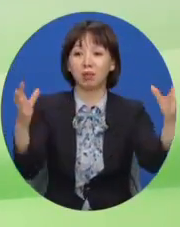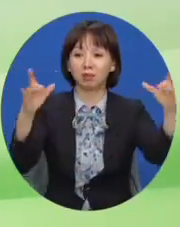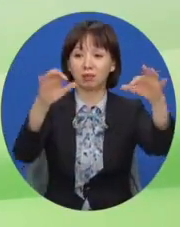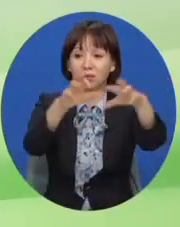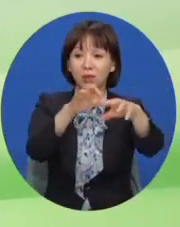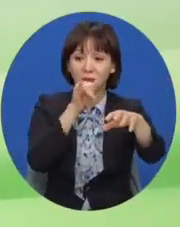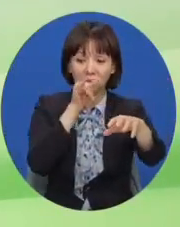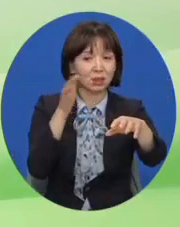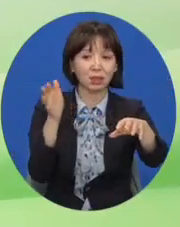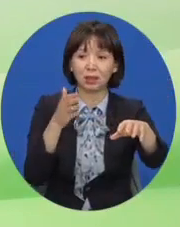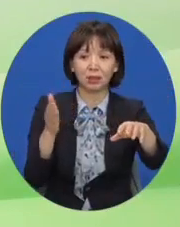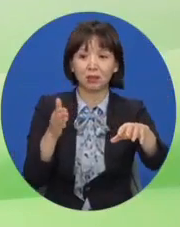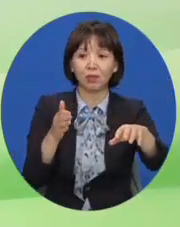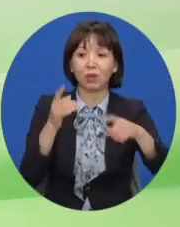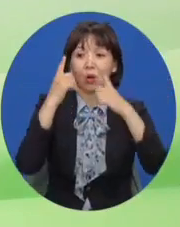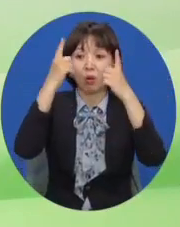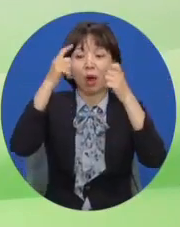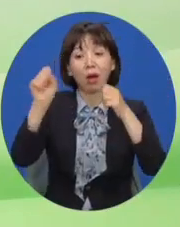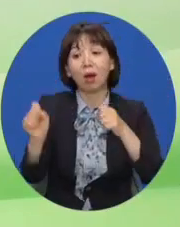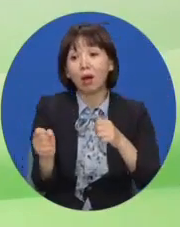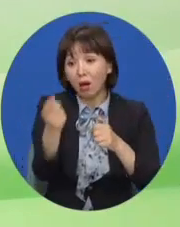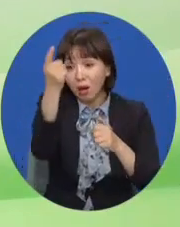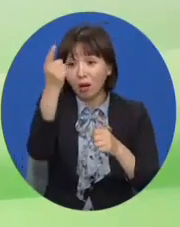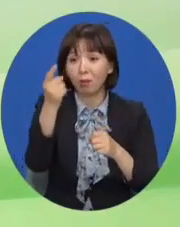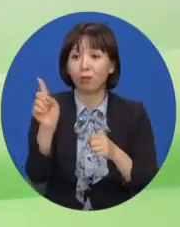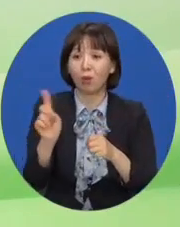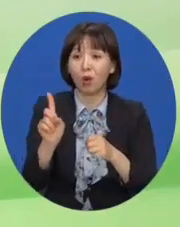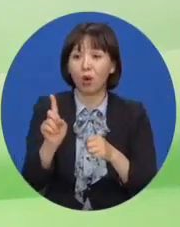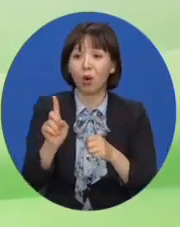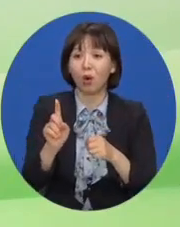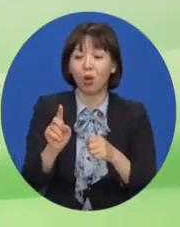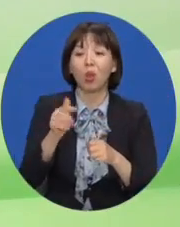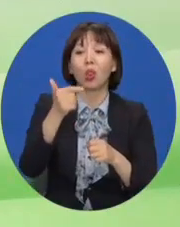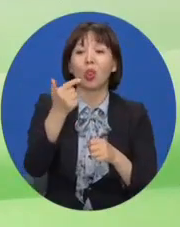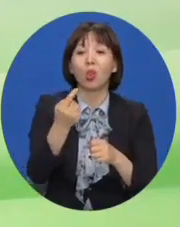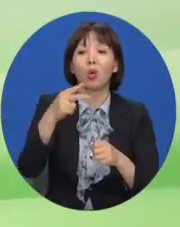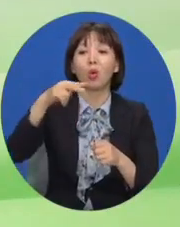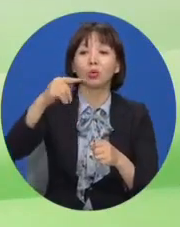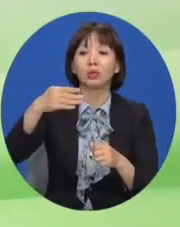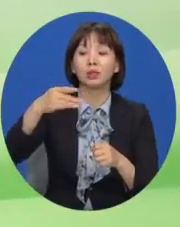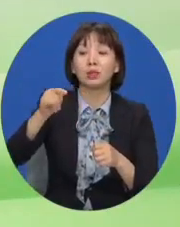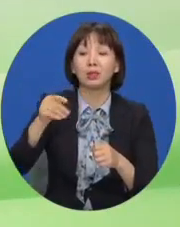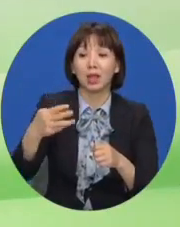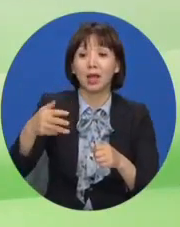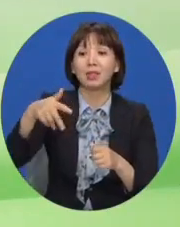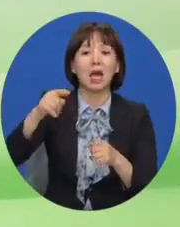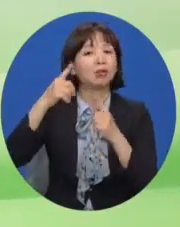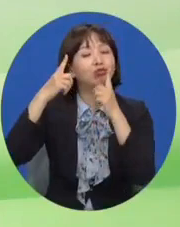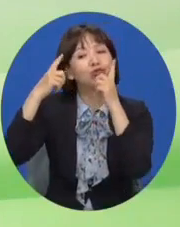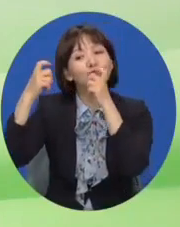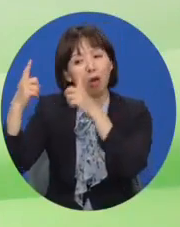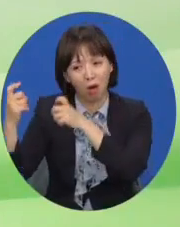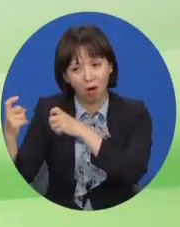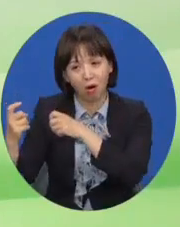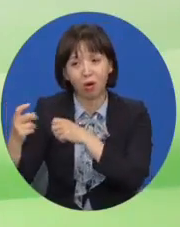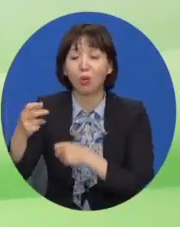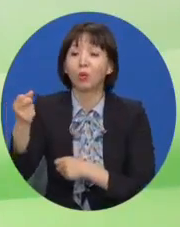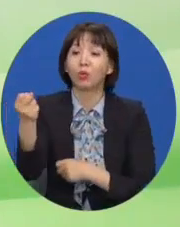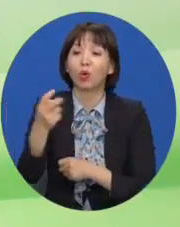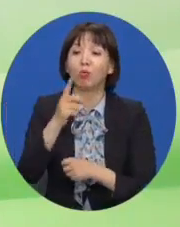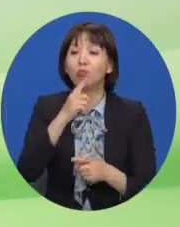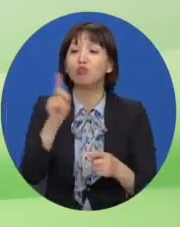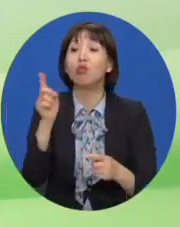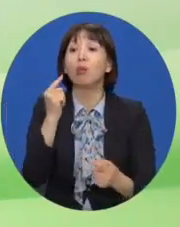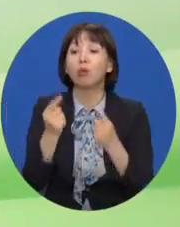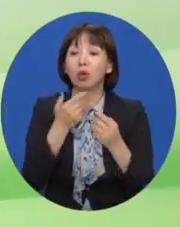모여듭니까? 관광의 요체는 역시 노스텔자, 추억이 있어야 합니다. 그리고 무엇보다